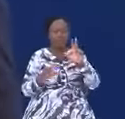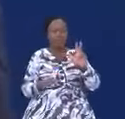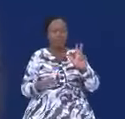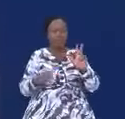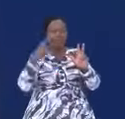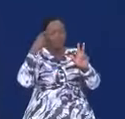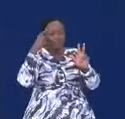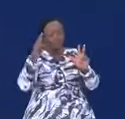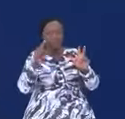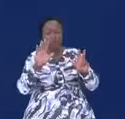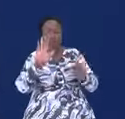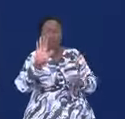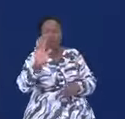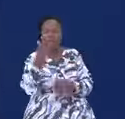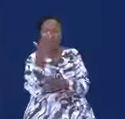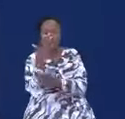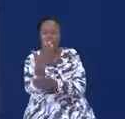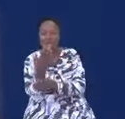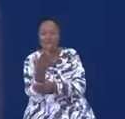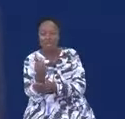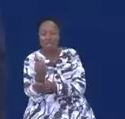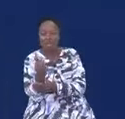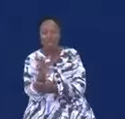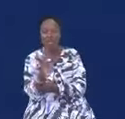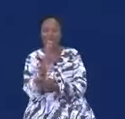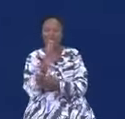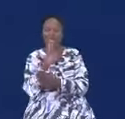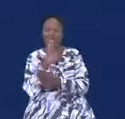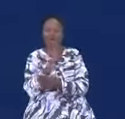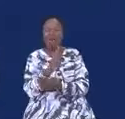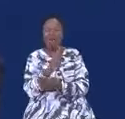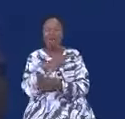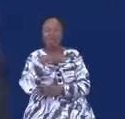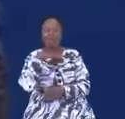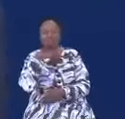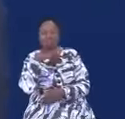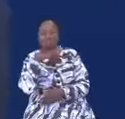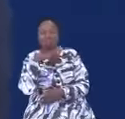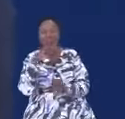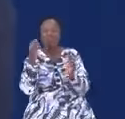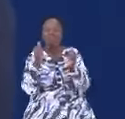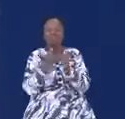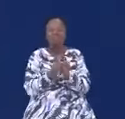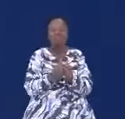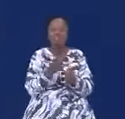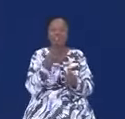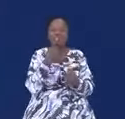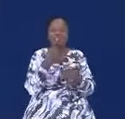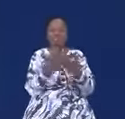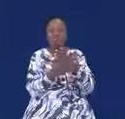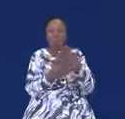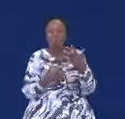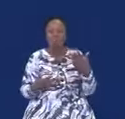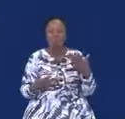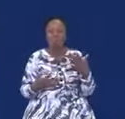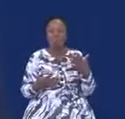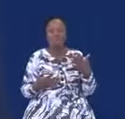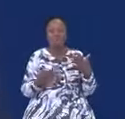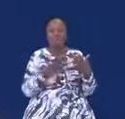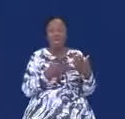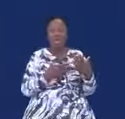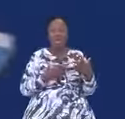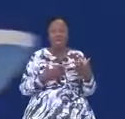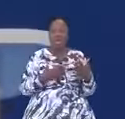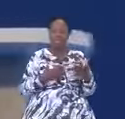sont souillés de sang vos mains sont souillés de sang